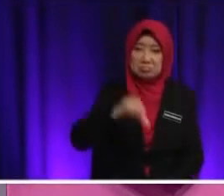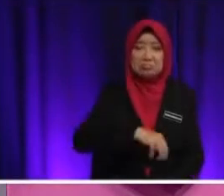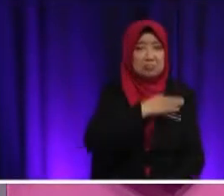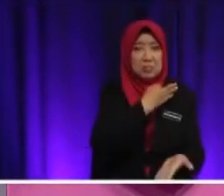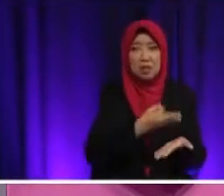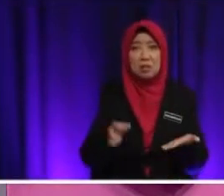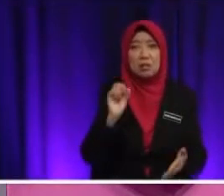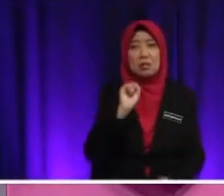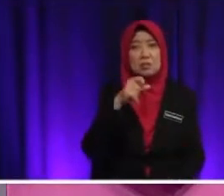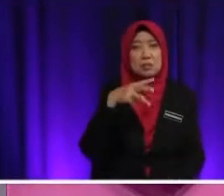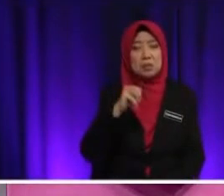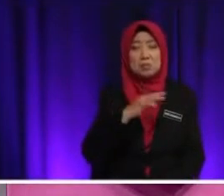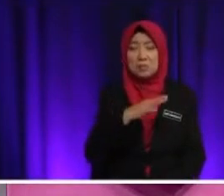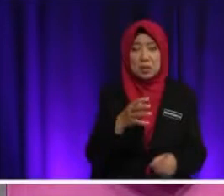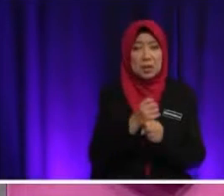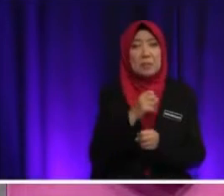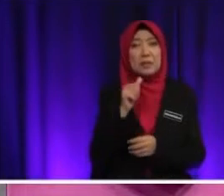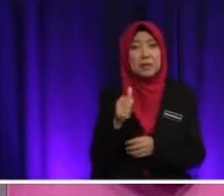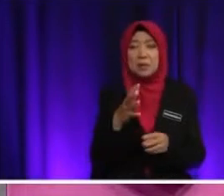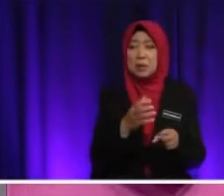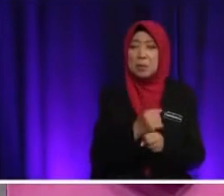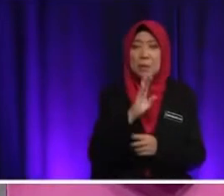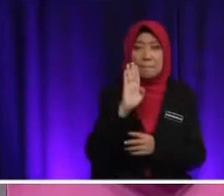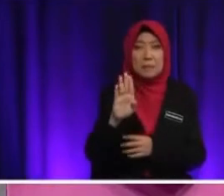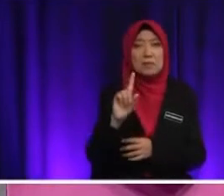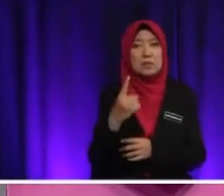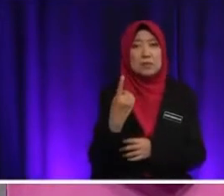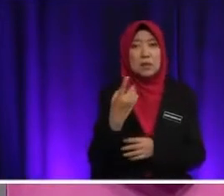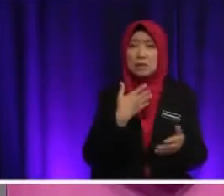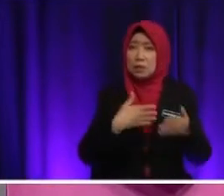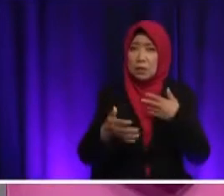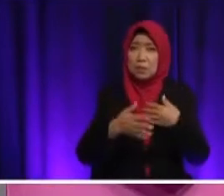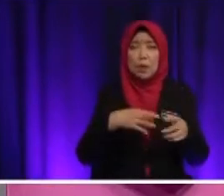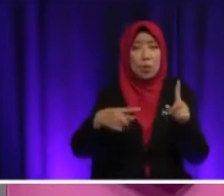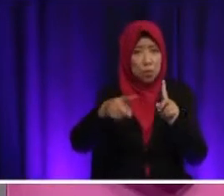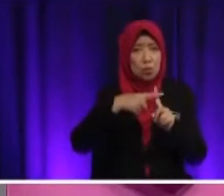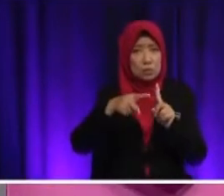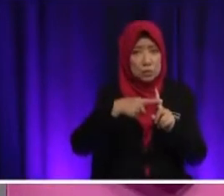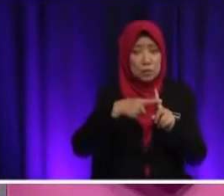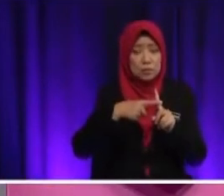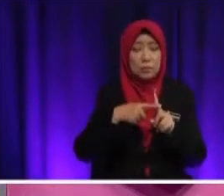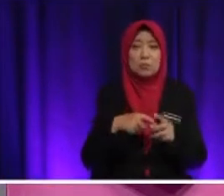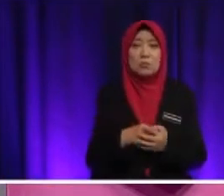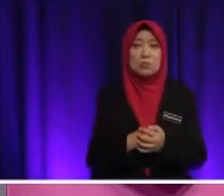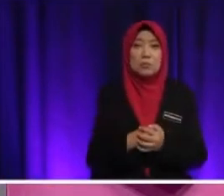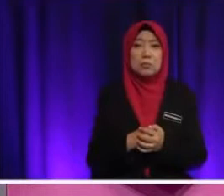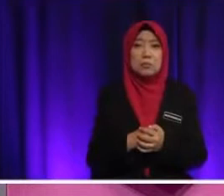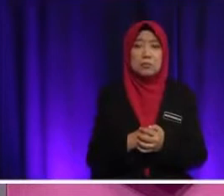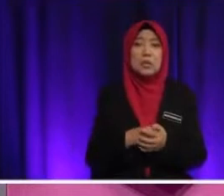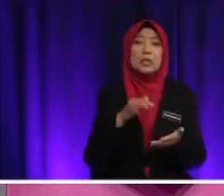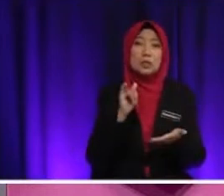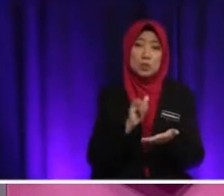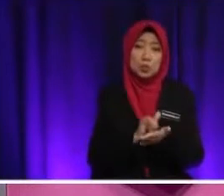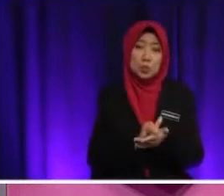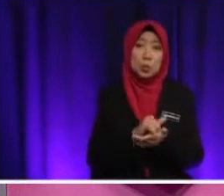Yeah. Ustaz, saya tak dapatlah A, ustaz saya dapat B saja. Positifkan diri. Bukan itu tanda, bukan kita tak nak, tapi itu